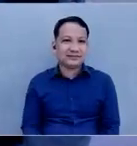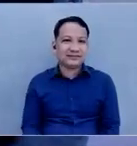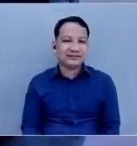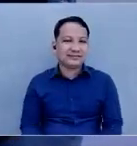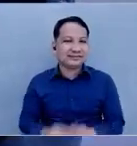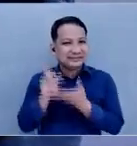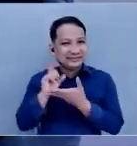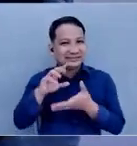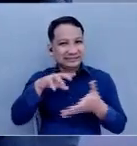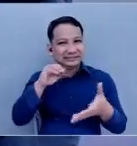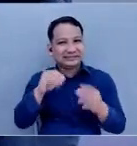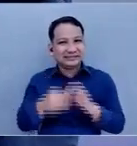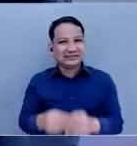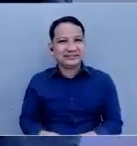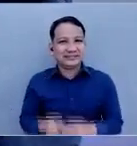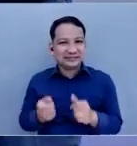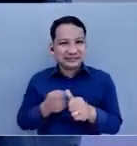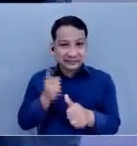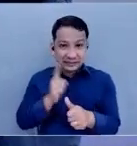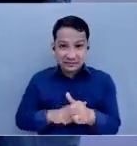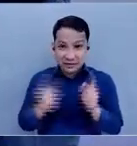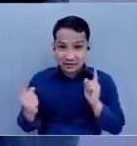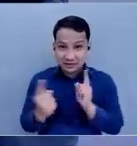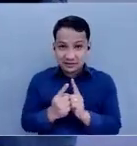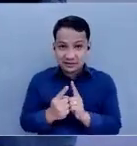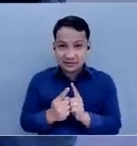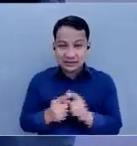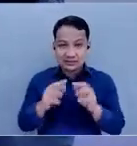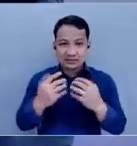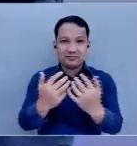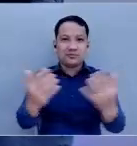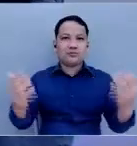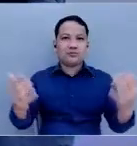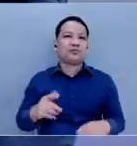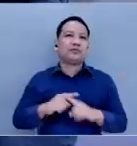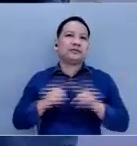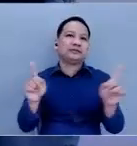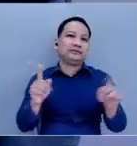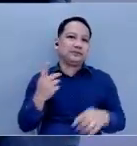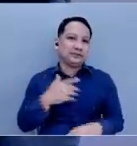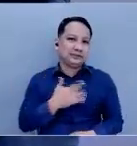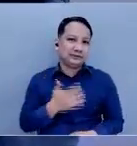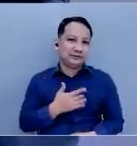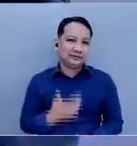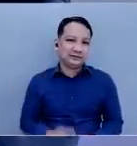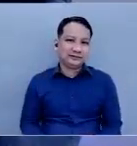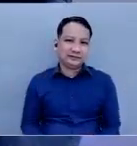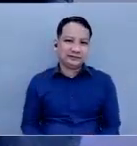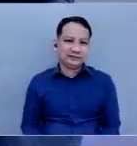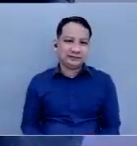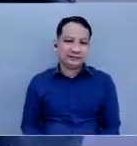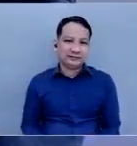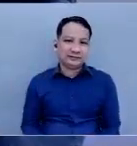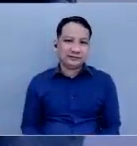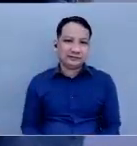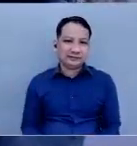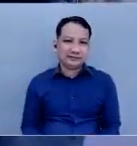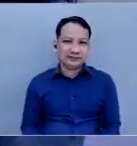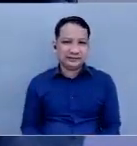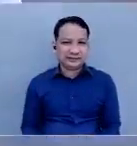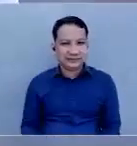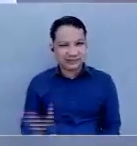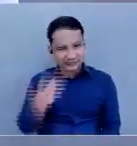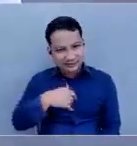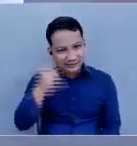po kami sa kanila. Tsaka first time po namin sila napanood on stage. Iba talaga sa pakiraw nyo. Kamusta naman? Ano yung mga naisip nyo?